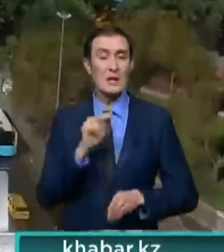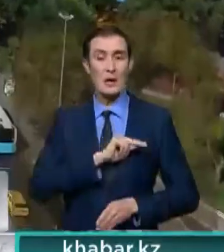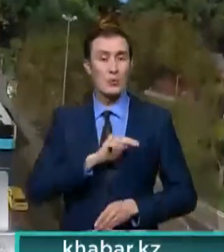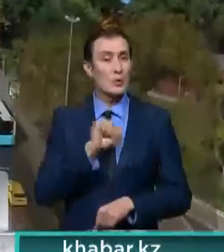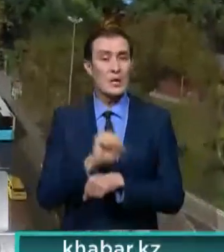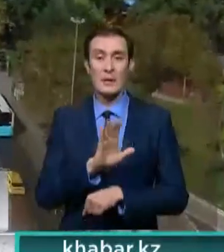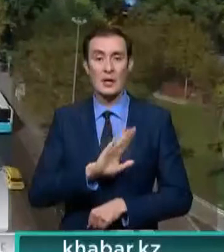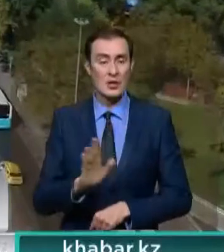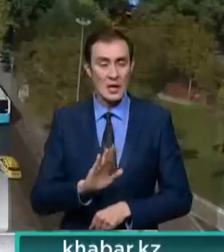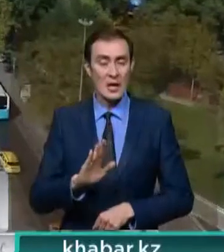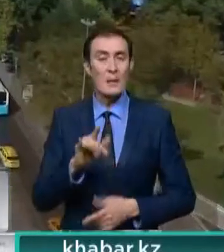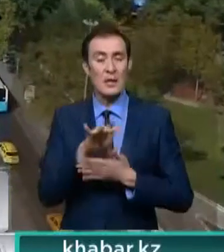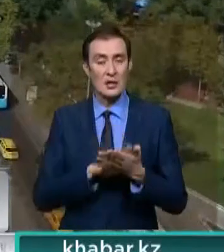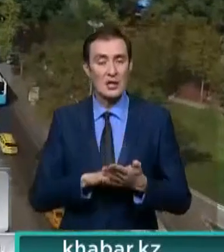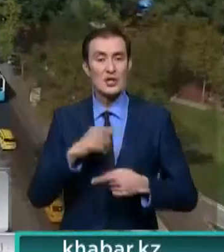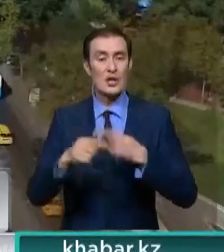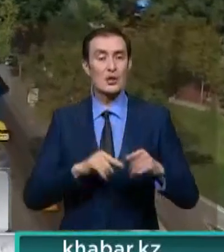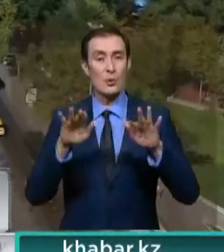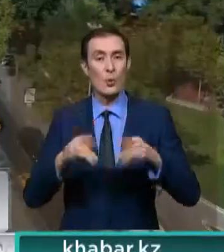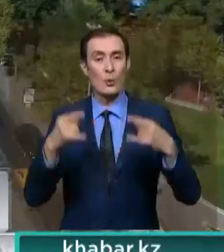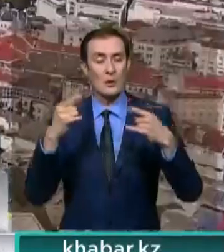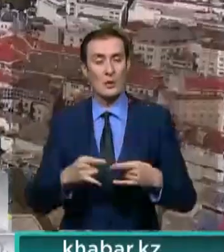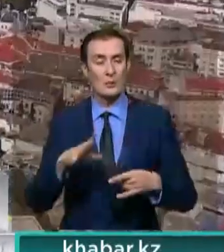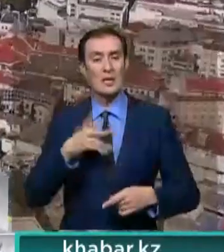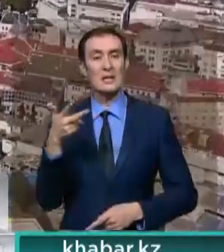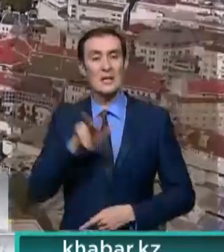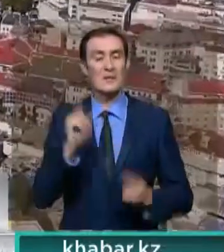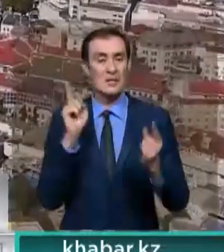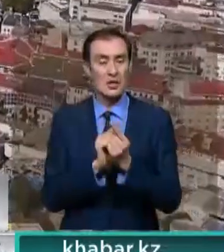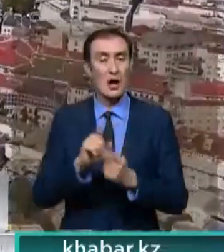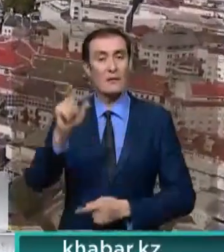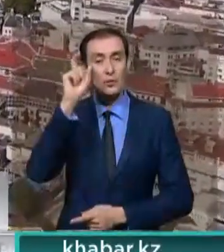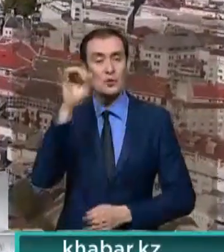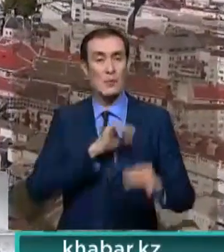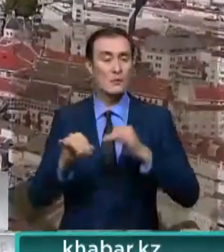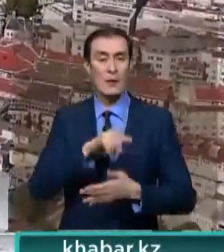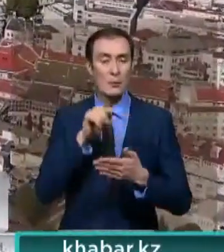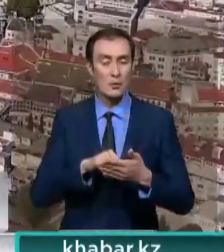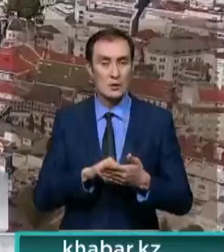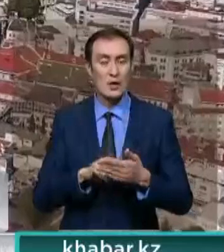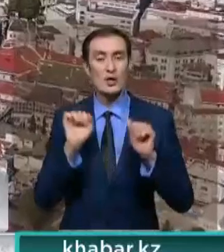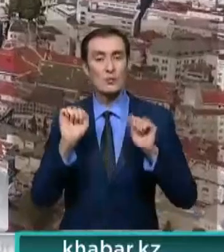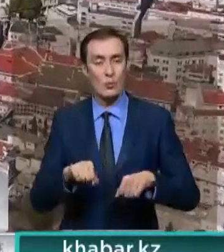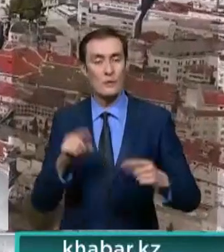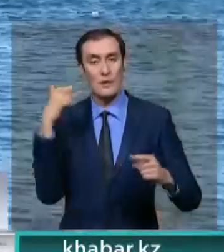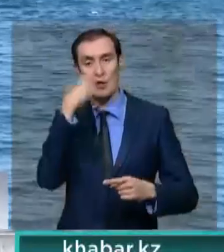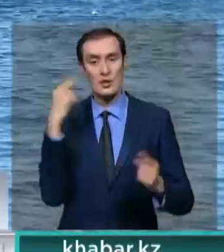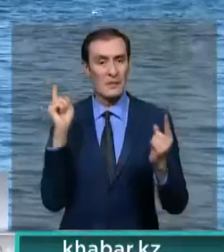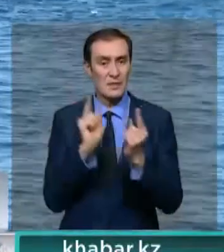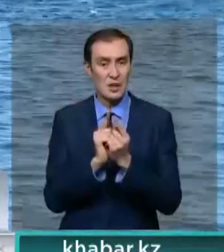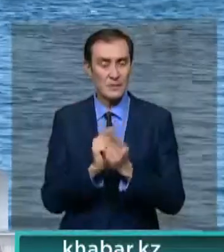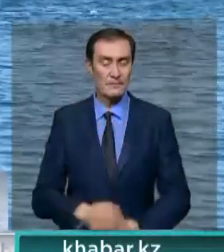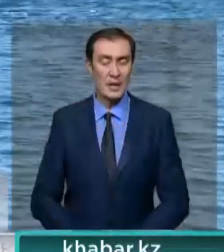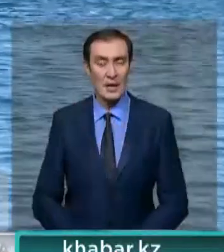не прекращали, в онлайн-форматах проходили 3 встречи. В Турции же обсудить вопросы удастся лицом к лицу.